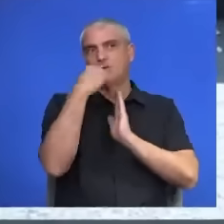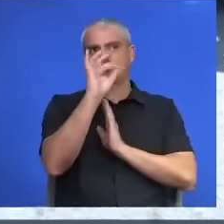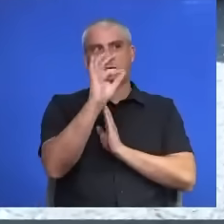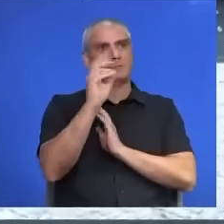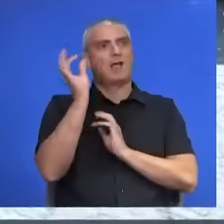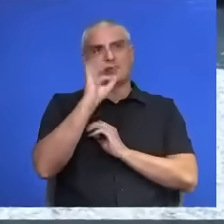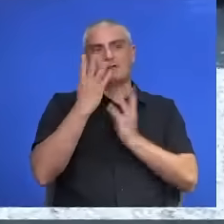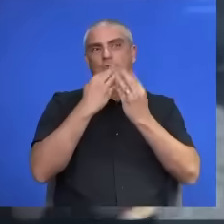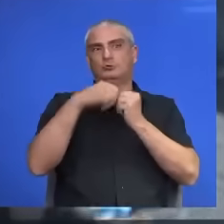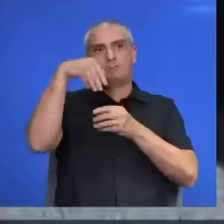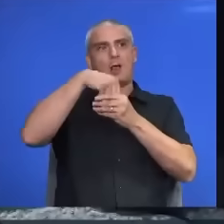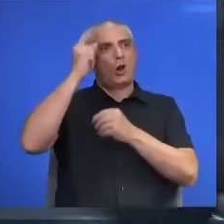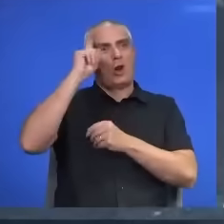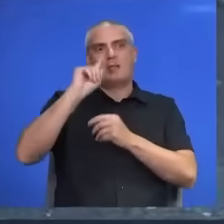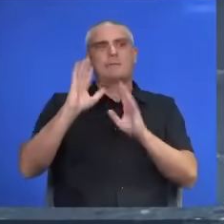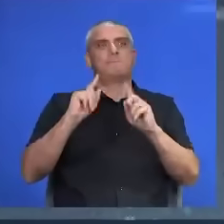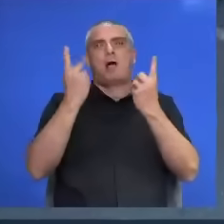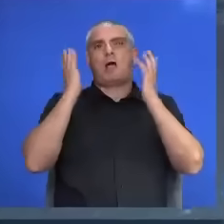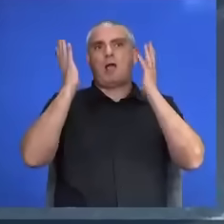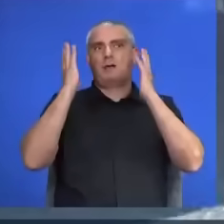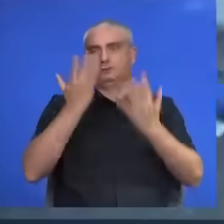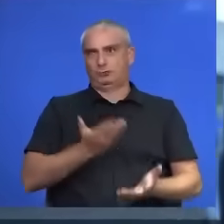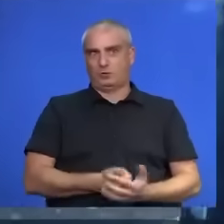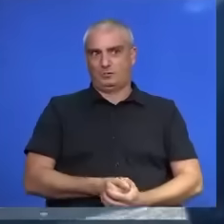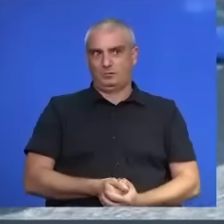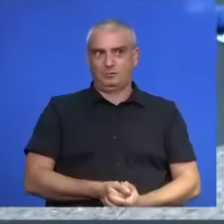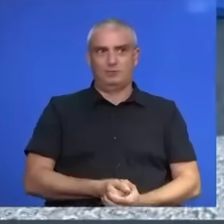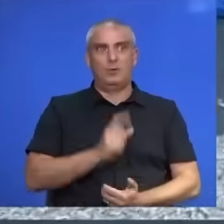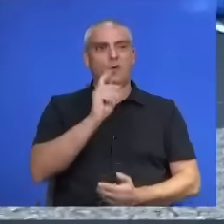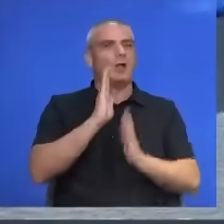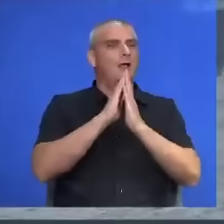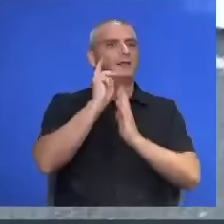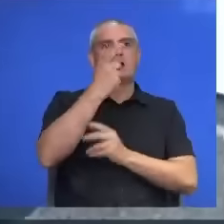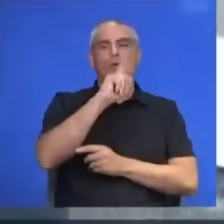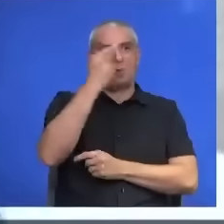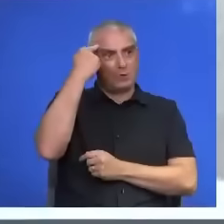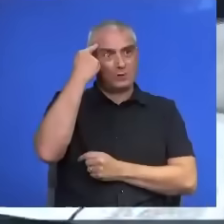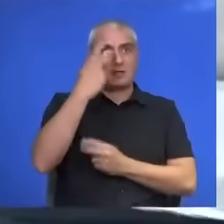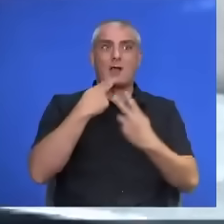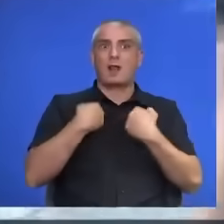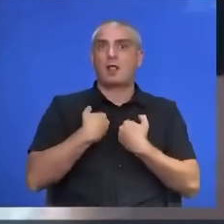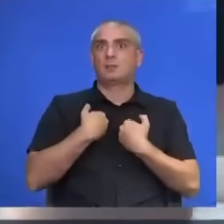במשפחה שעוד לא יודע לעשות. אולי תקרא, לא, אולי הוא יודע לנו.